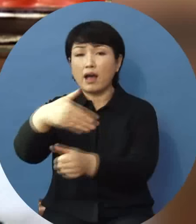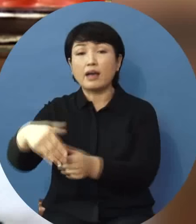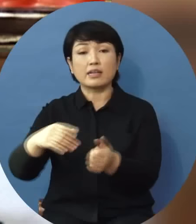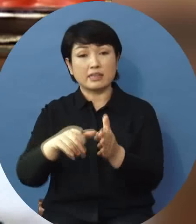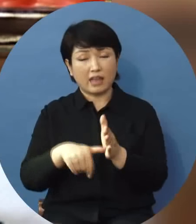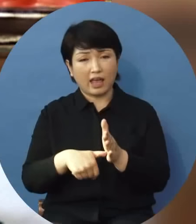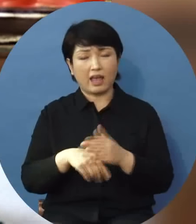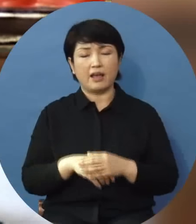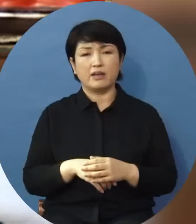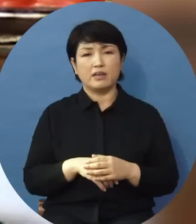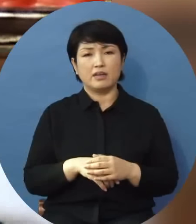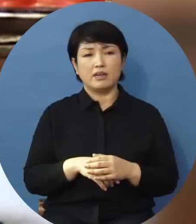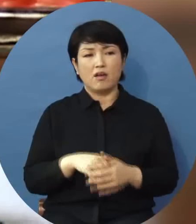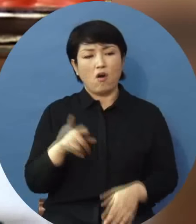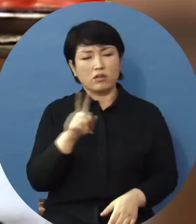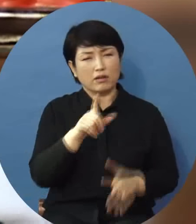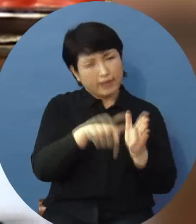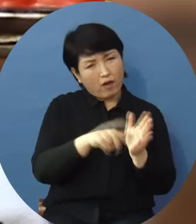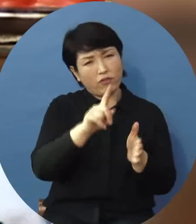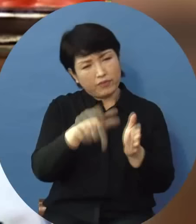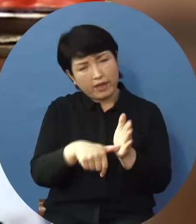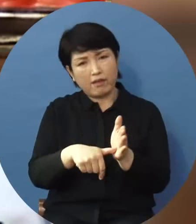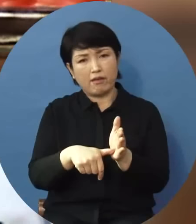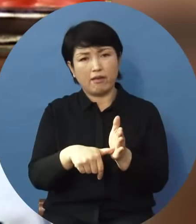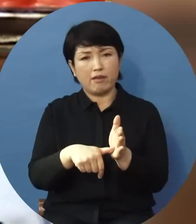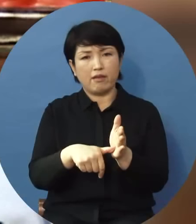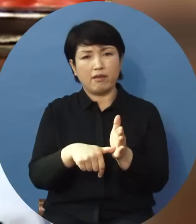일세 그러니까 어떤 때나